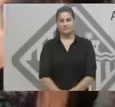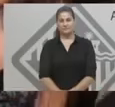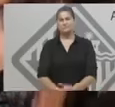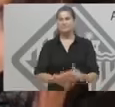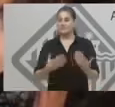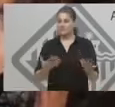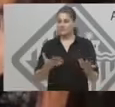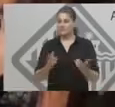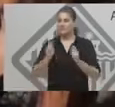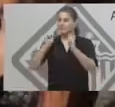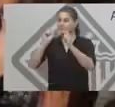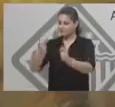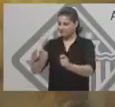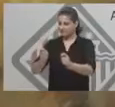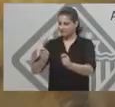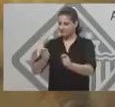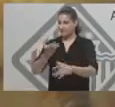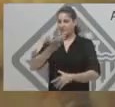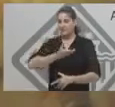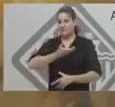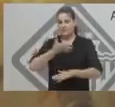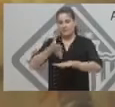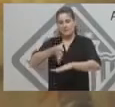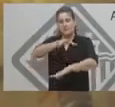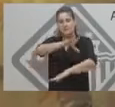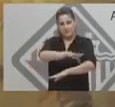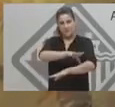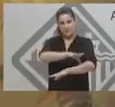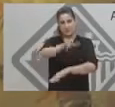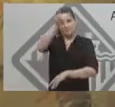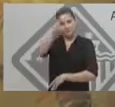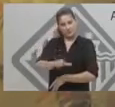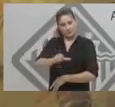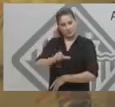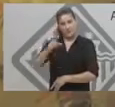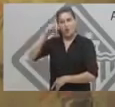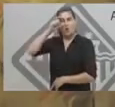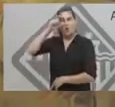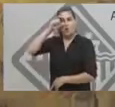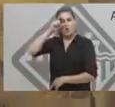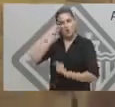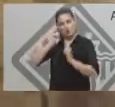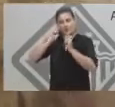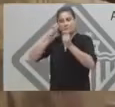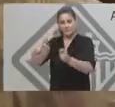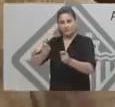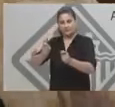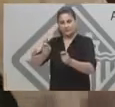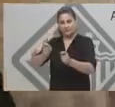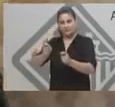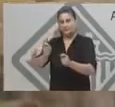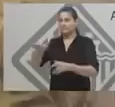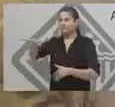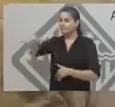Queda proclamat, doncs, batlle de la ciutat de Palma, el senyor Antoni Noguera Ortega. Demanen